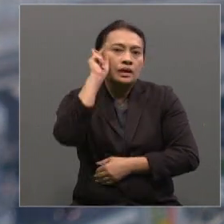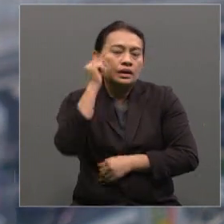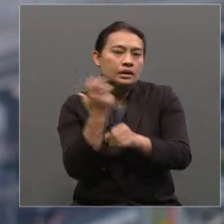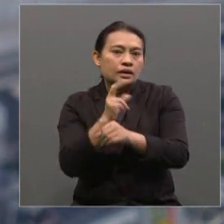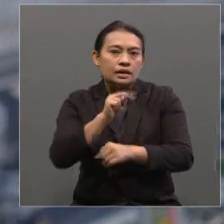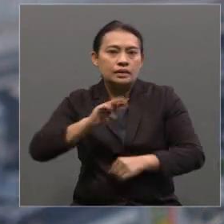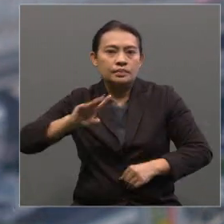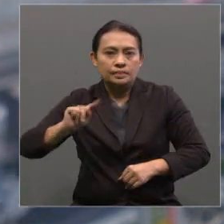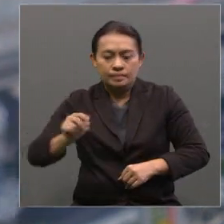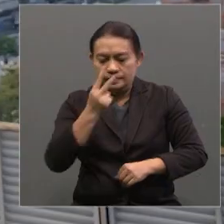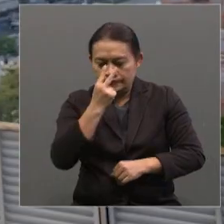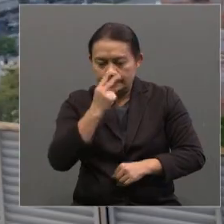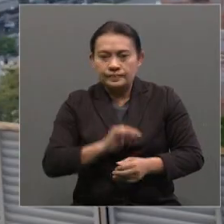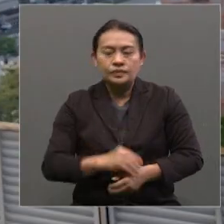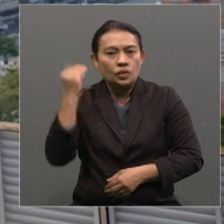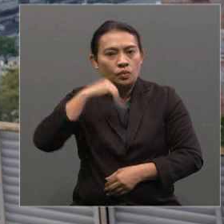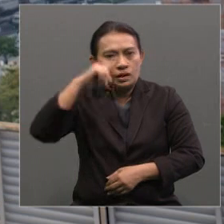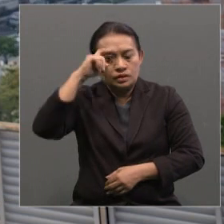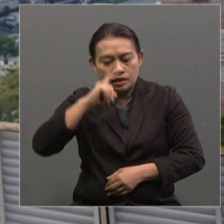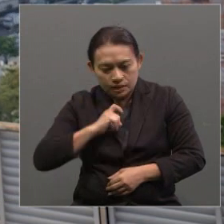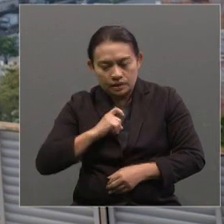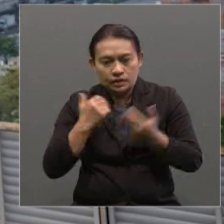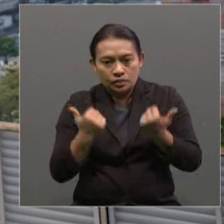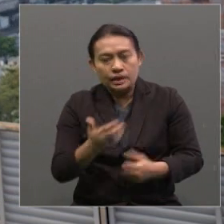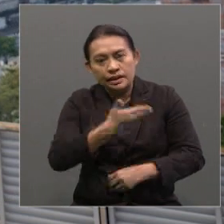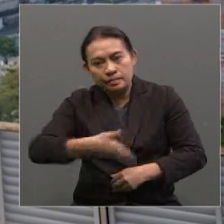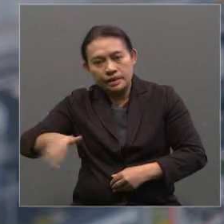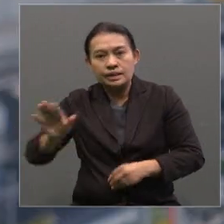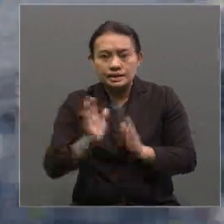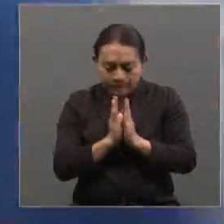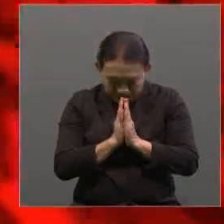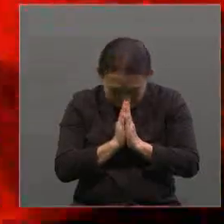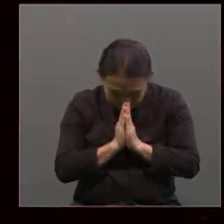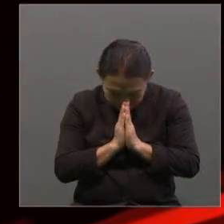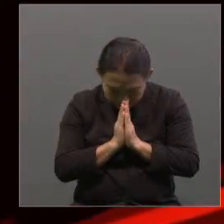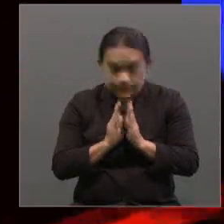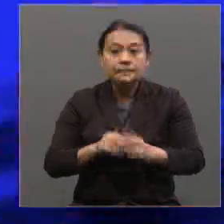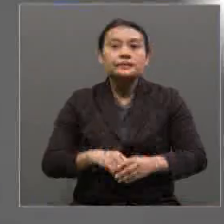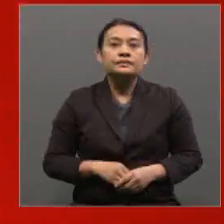ค่ำ NBT News ในทุกวันเสาร์อาทิตย์นะครับวันนี้ลาไปแล้วครับสวัสดีครับ